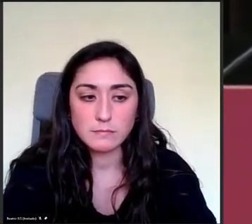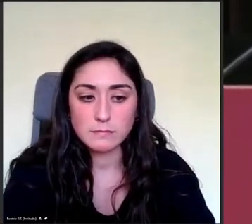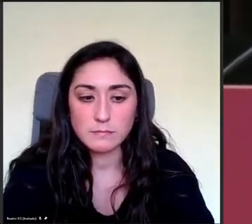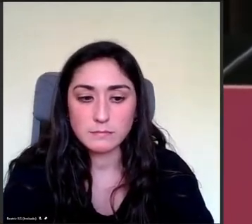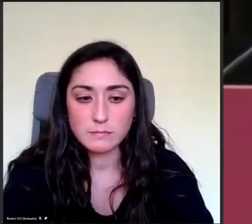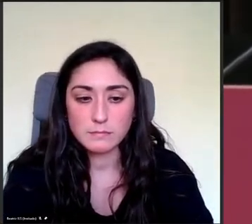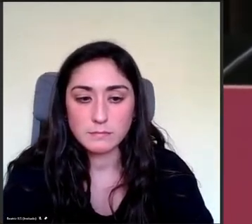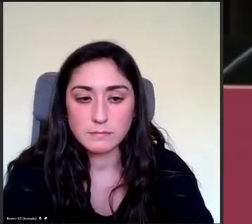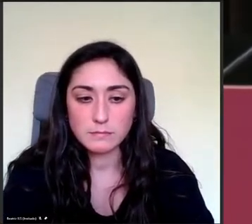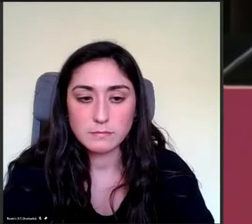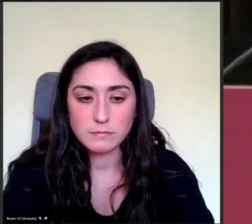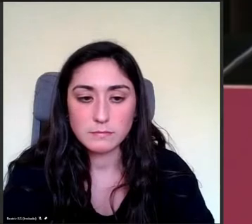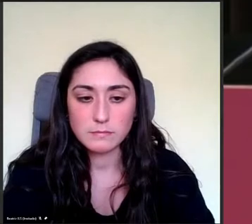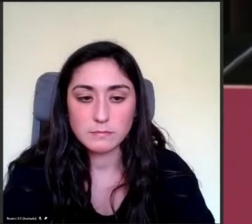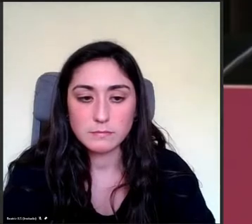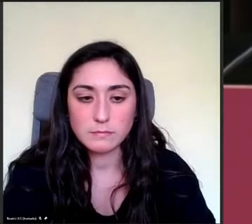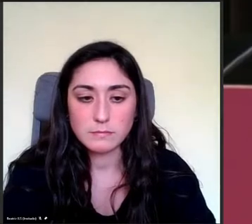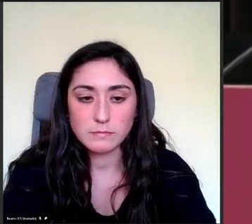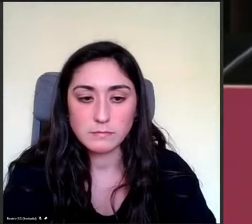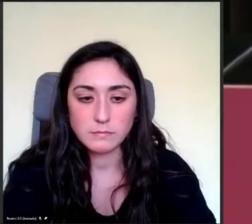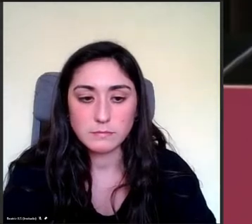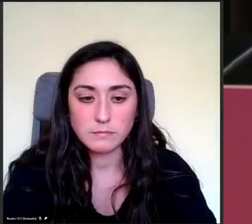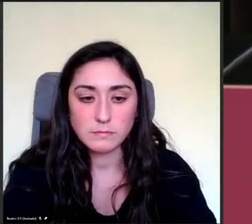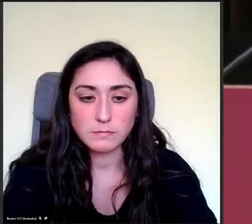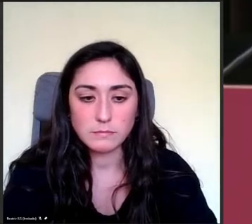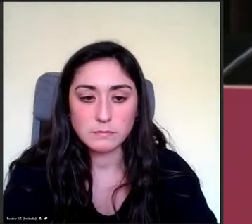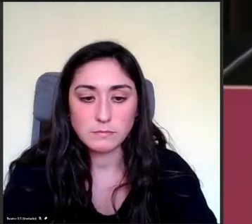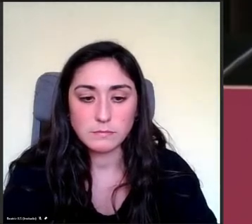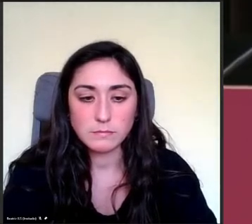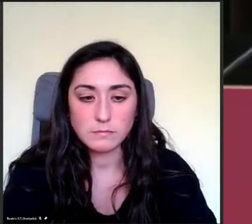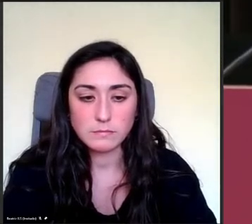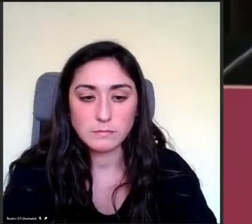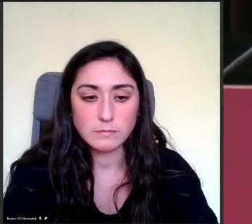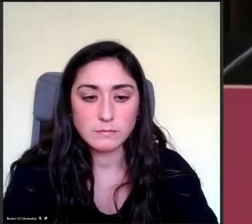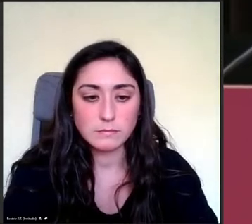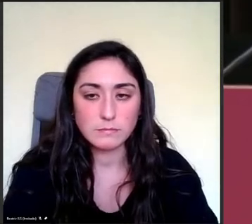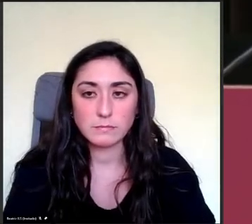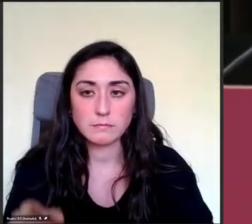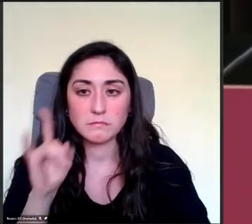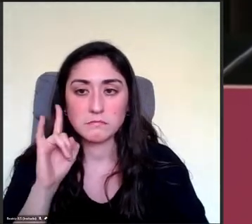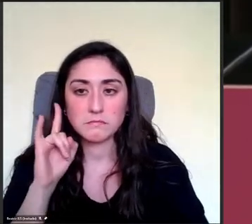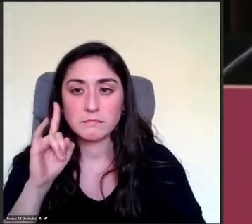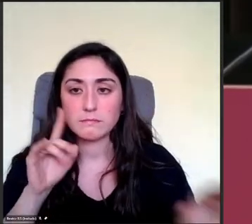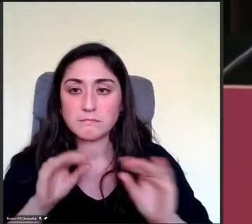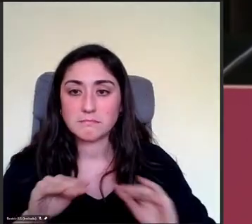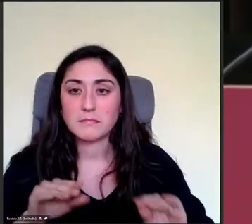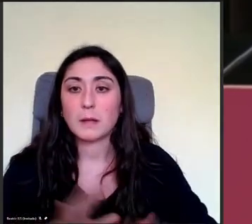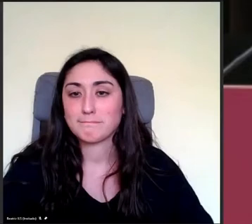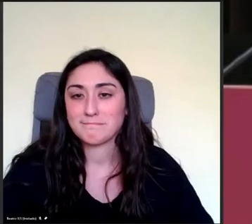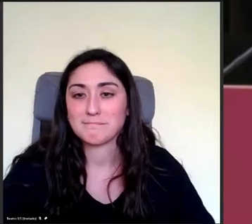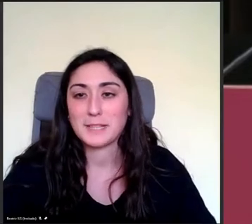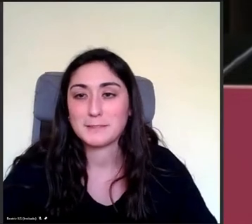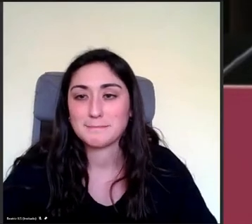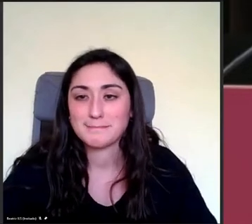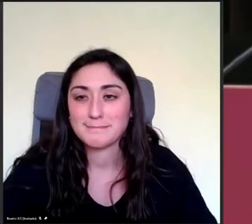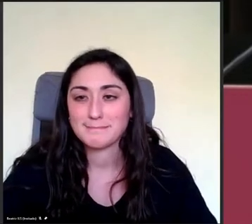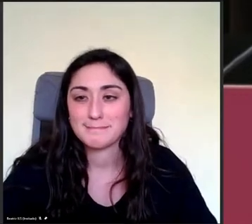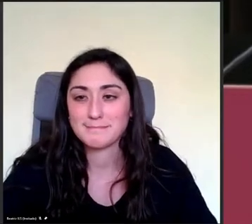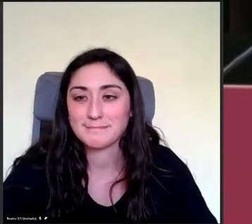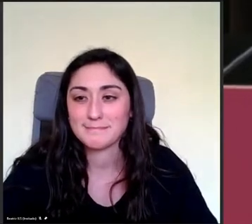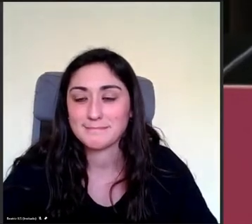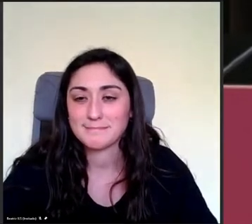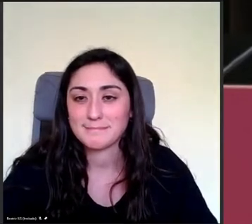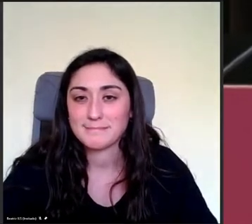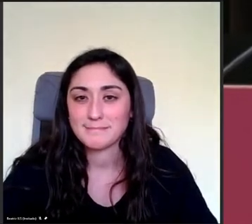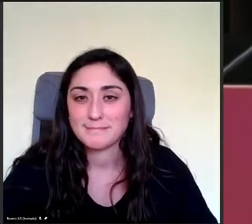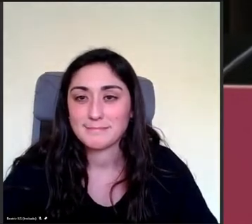una conferenciant en el segle XIX, on em va fer gràcia, no? Les dones eren